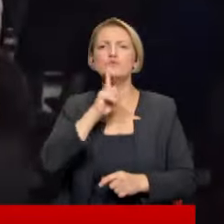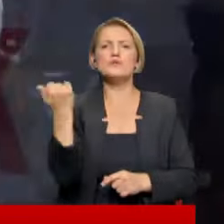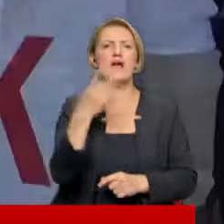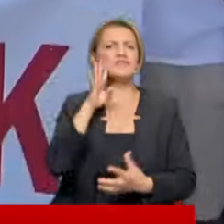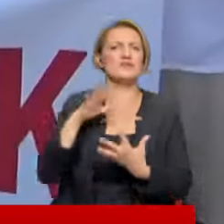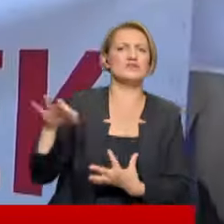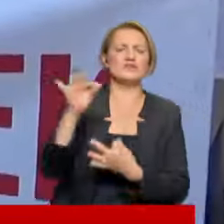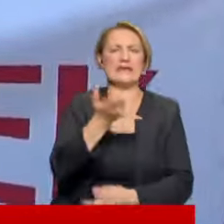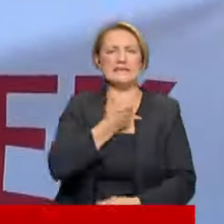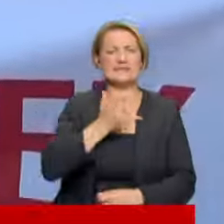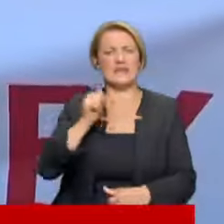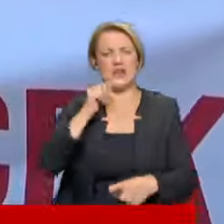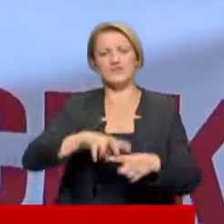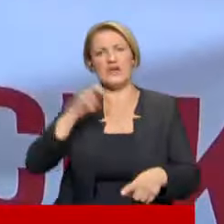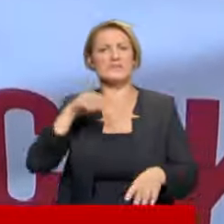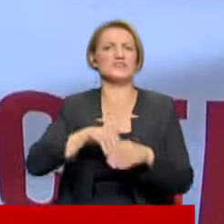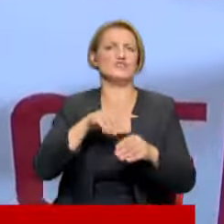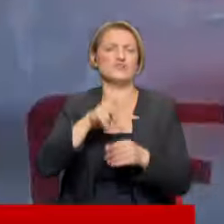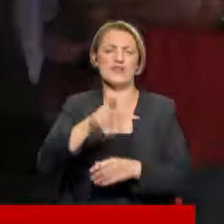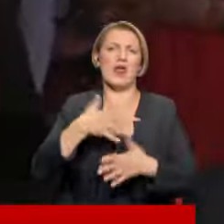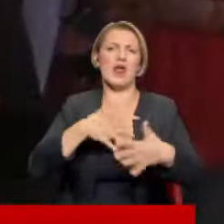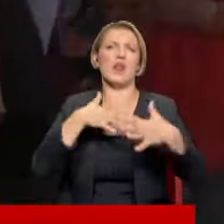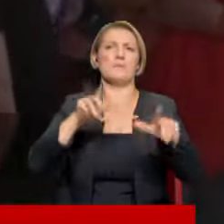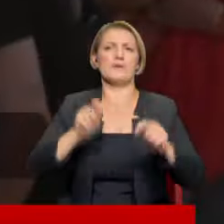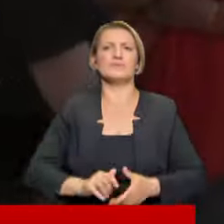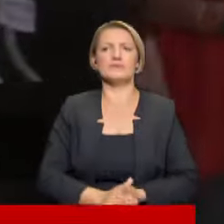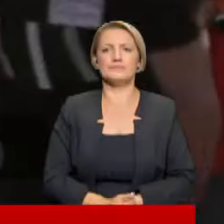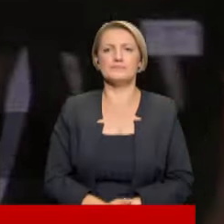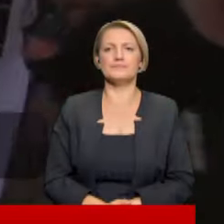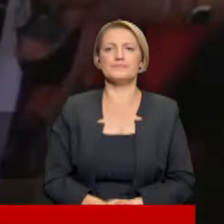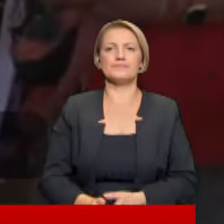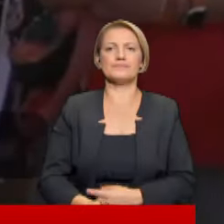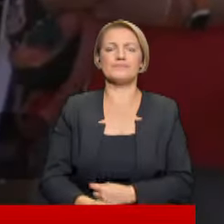yüzlerce kişi yasanın geri çekilmesi için eylemdeydi.